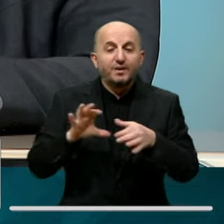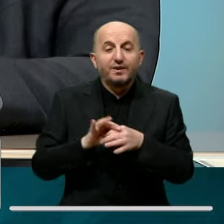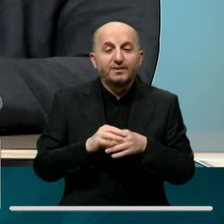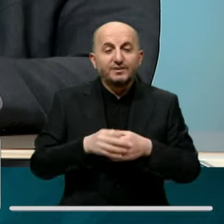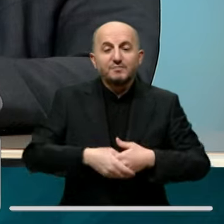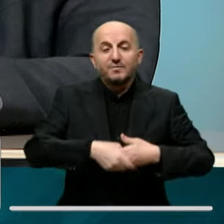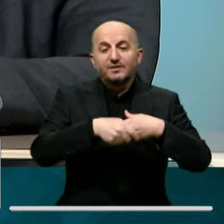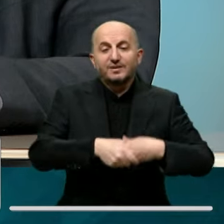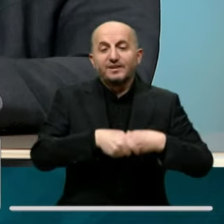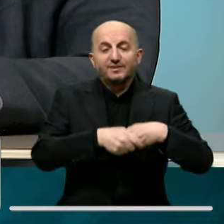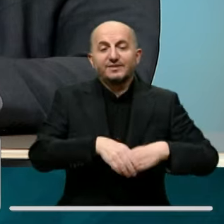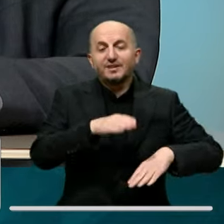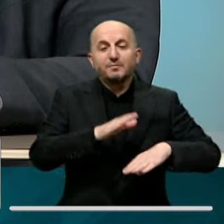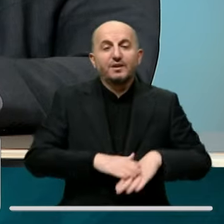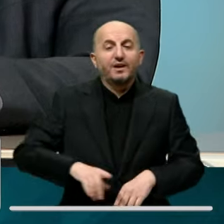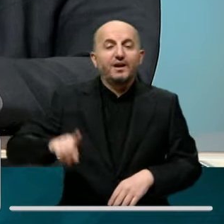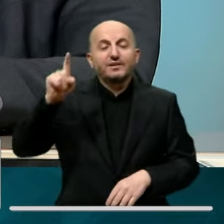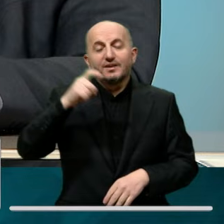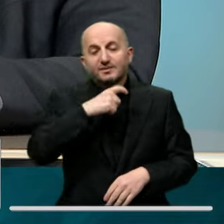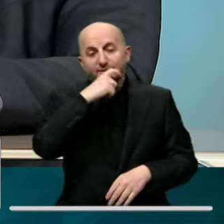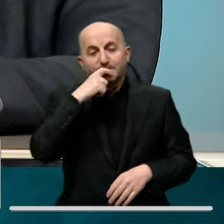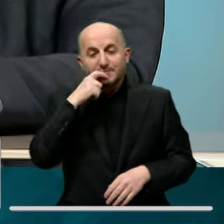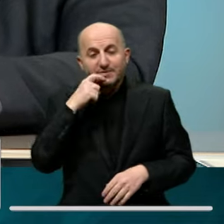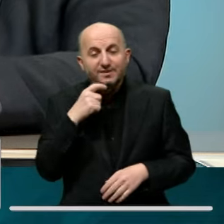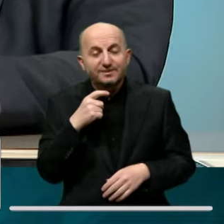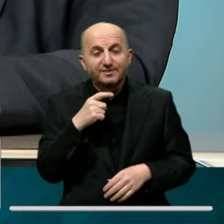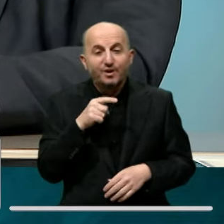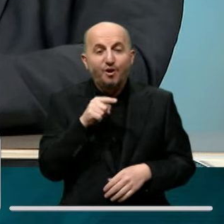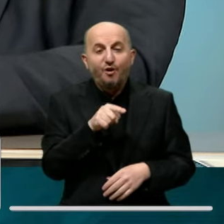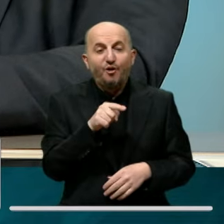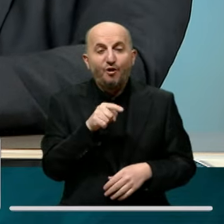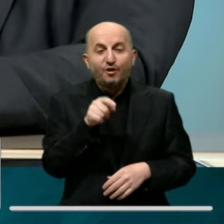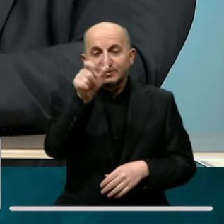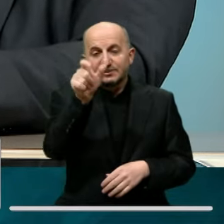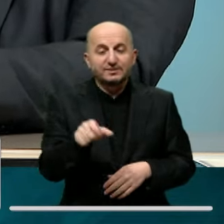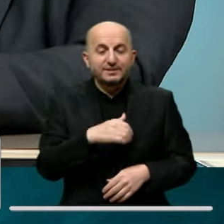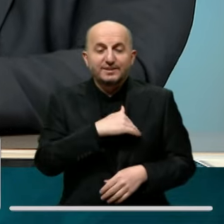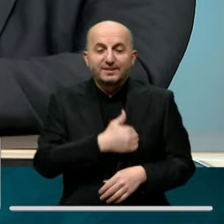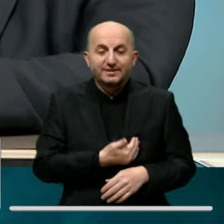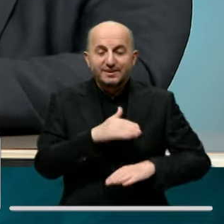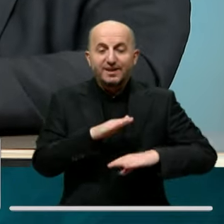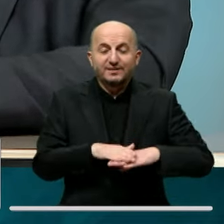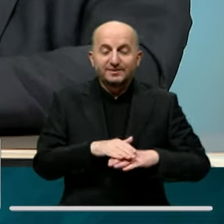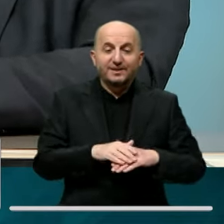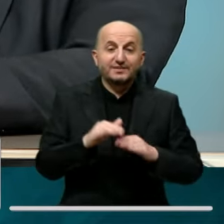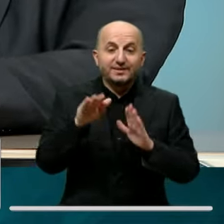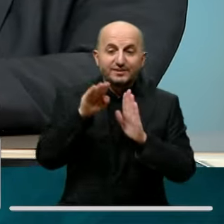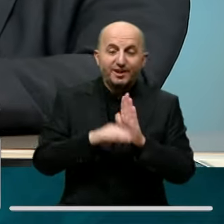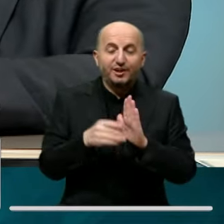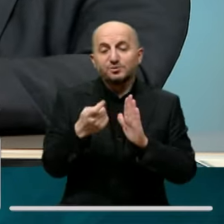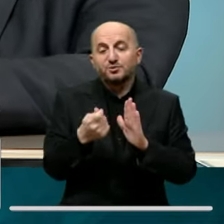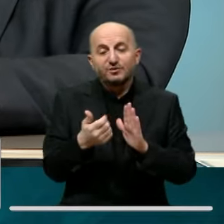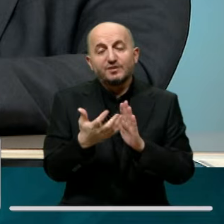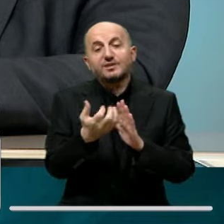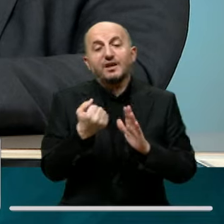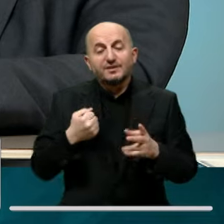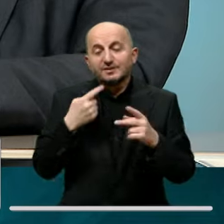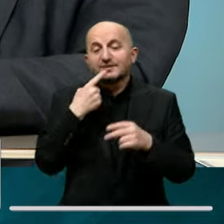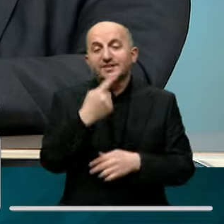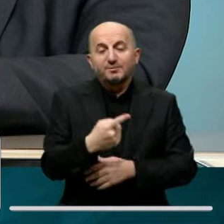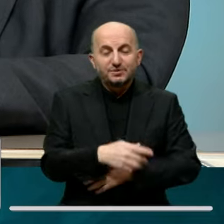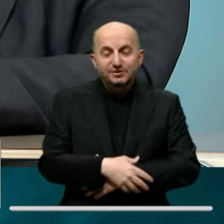pazarlık yaparsın. Cenab-ı Allah da senin samimiyetine binaen o satıcıyı bir şekilde ikna eder. Sen de o daha düşük fiyattan alırsın